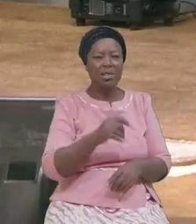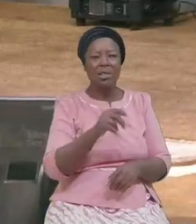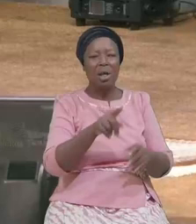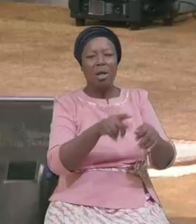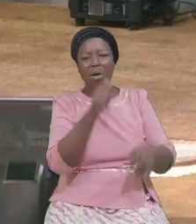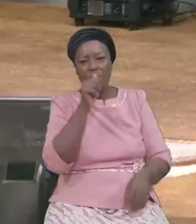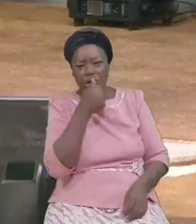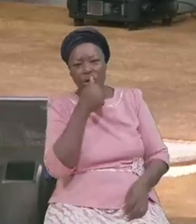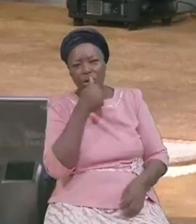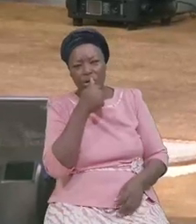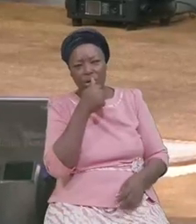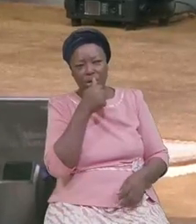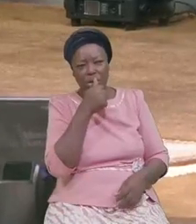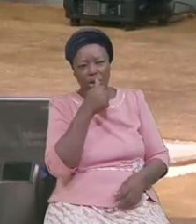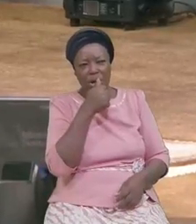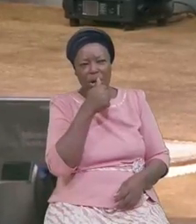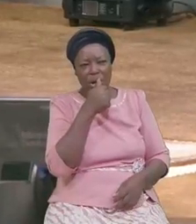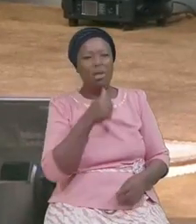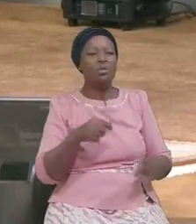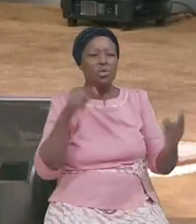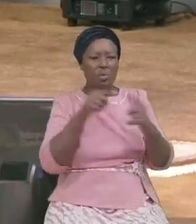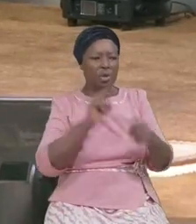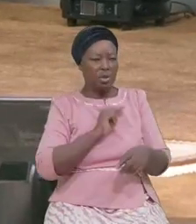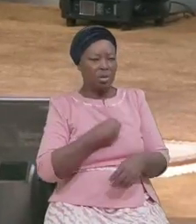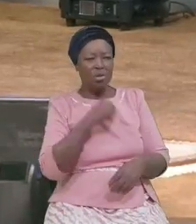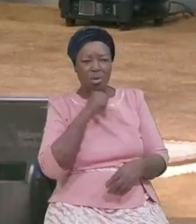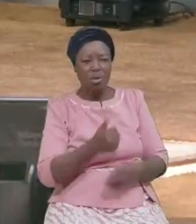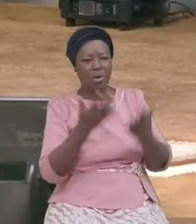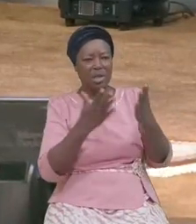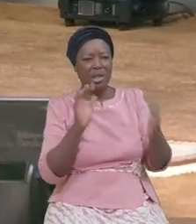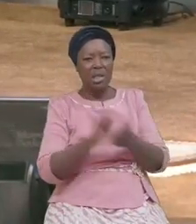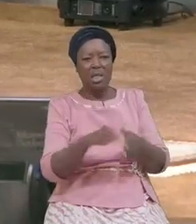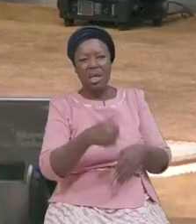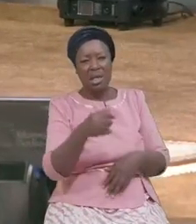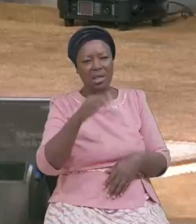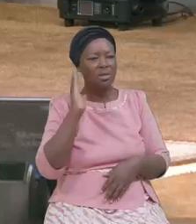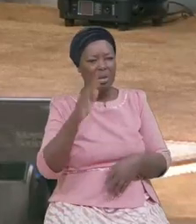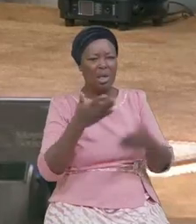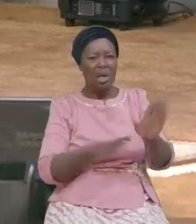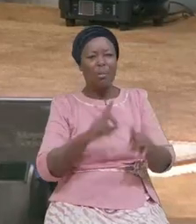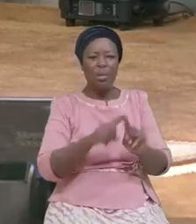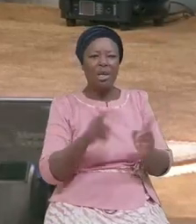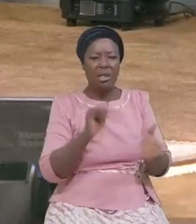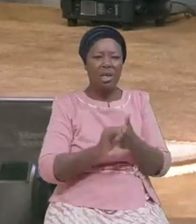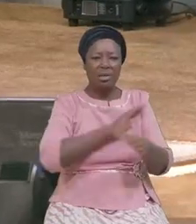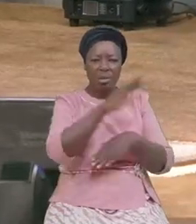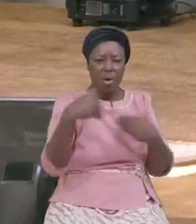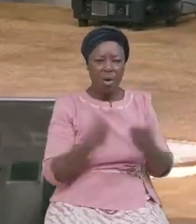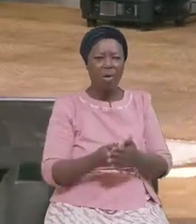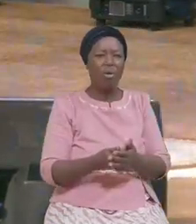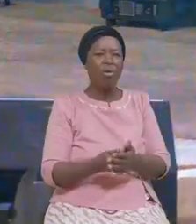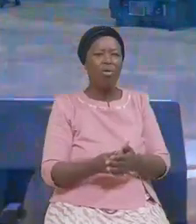il ne tarde pas, mais ne voulant qu'aucun périsse, mais voulant que tous arrivent à